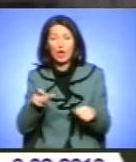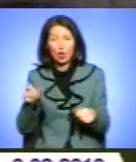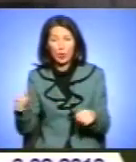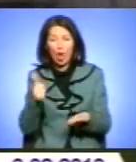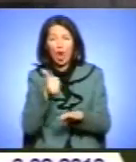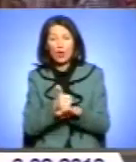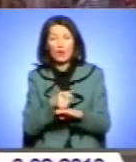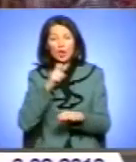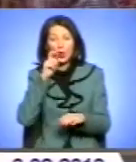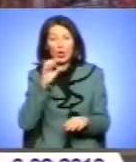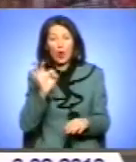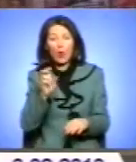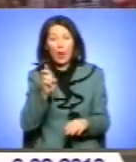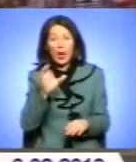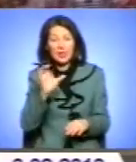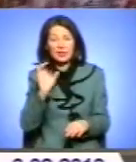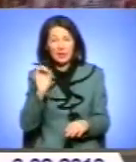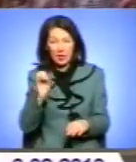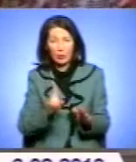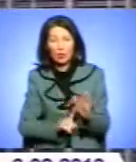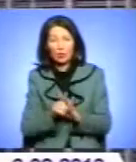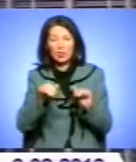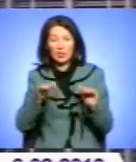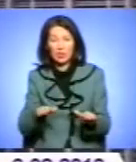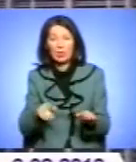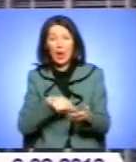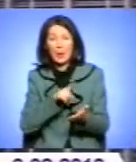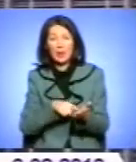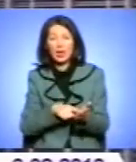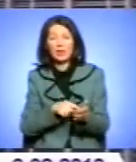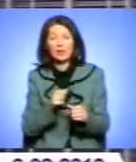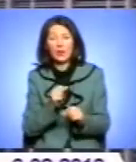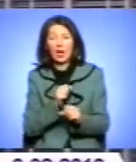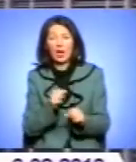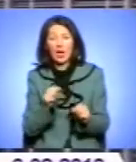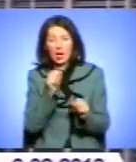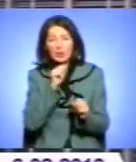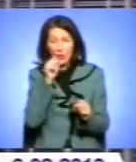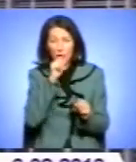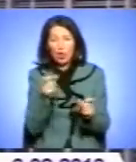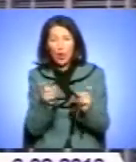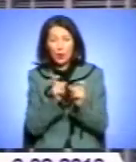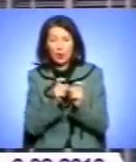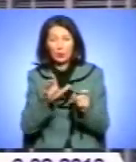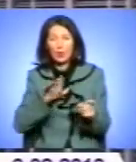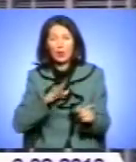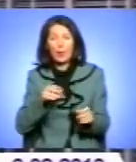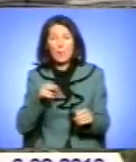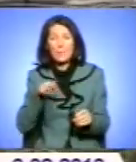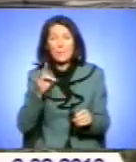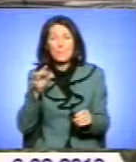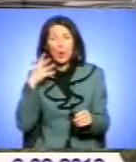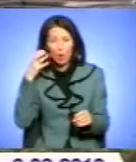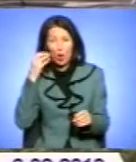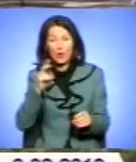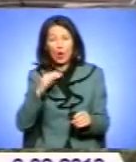Головування України в ОБСЄ почалося з вирішення питань заморожених конфліктів. Відтак, перебуваючи в Молдові та Придністров'ї, Леонід Кожара обговорив з керівниками